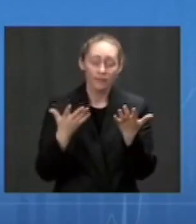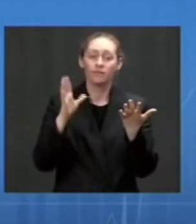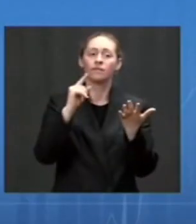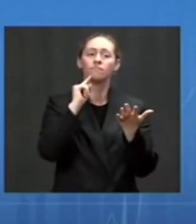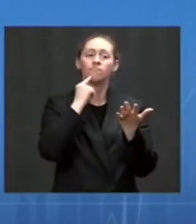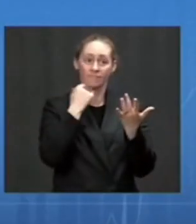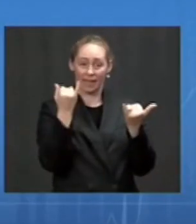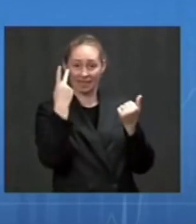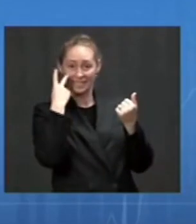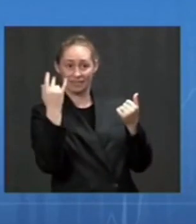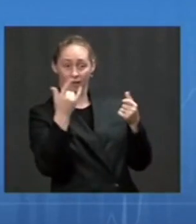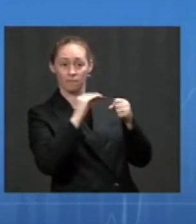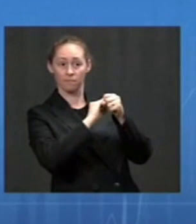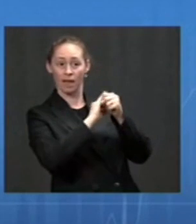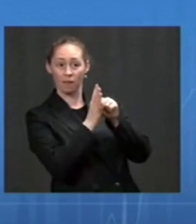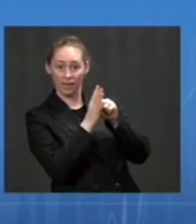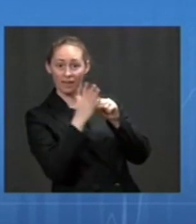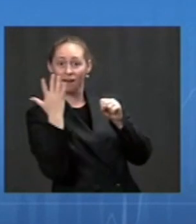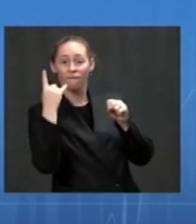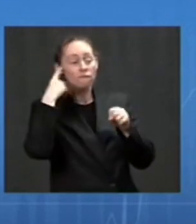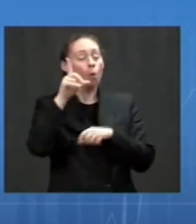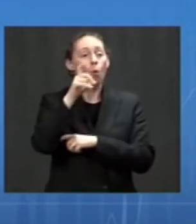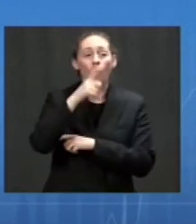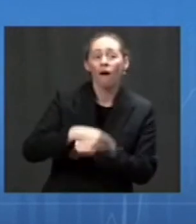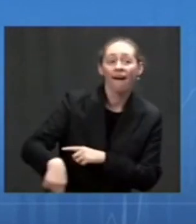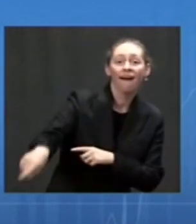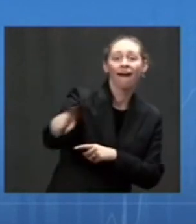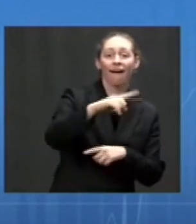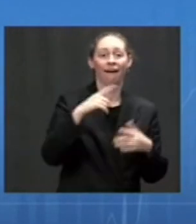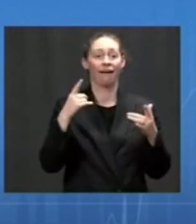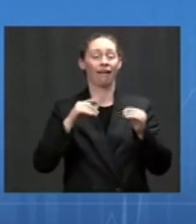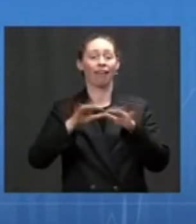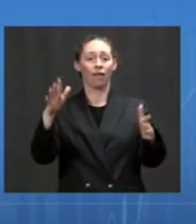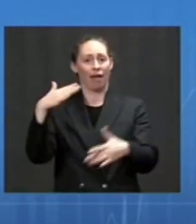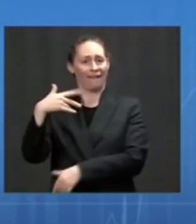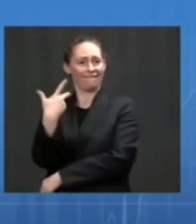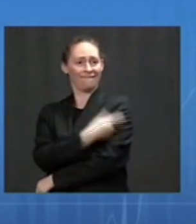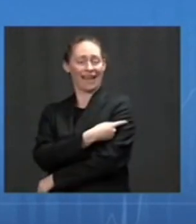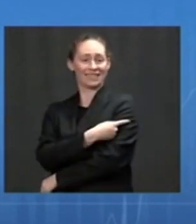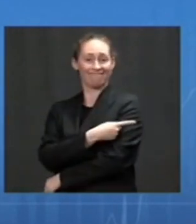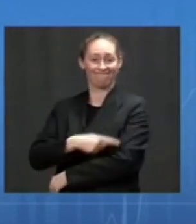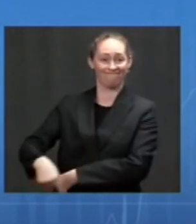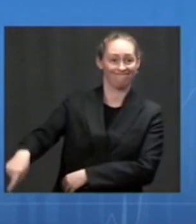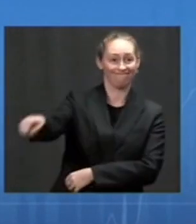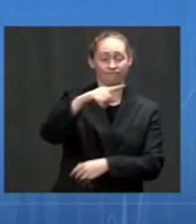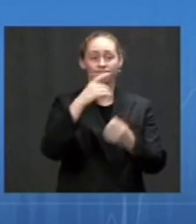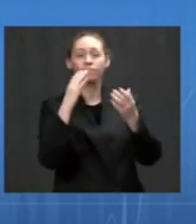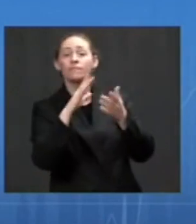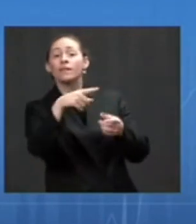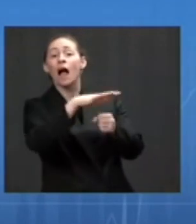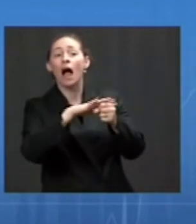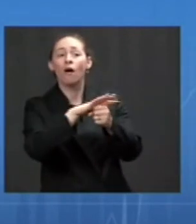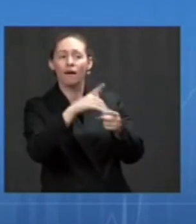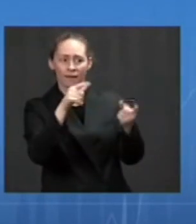Cela devient une pandémie de non-vaccinés. Nous assistons à des flambées de cas dans certaines parties du pays qui ont une faible couverture vaccinale,